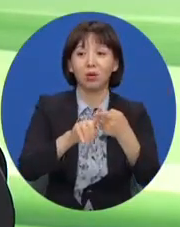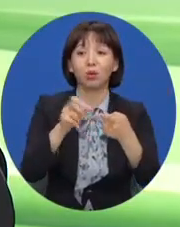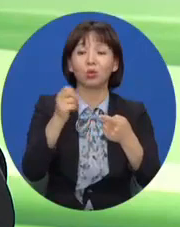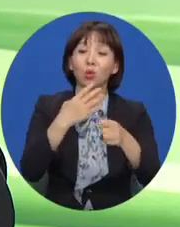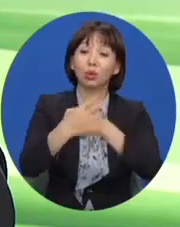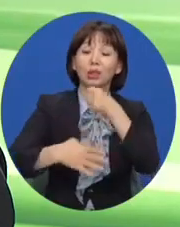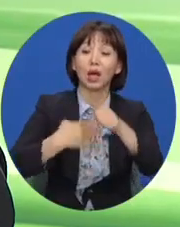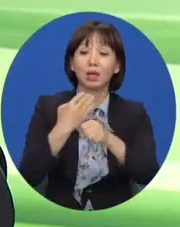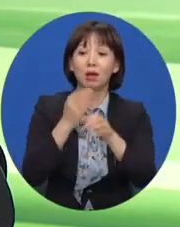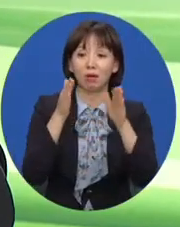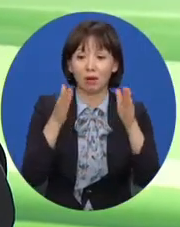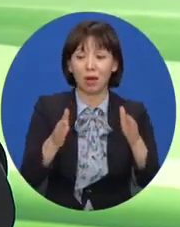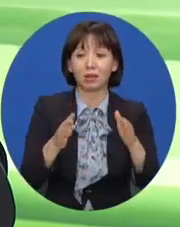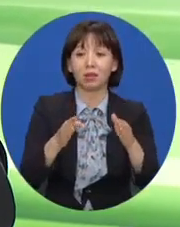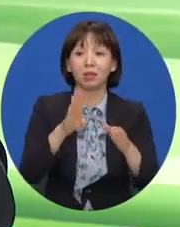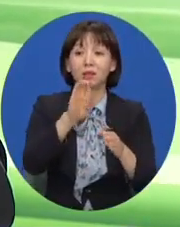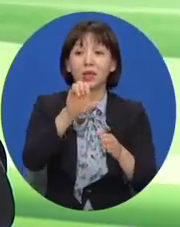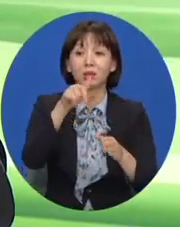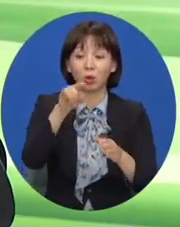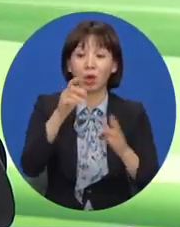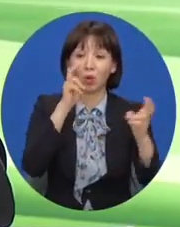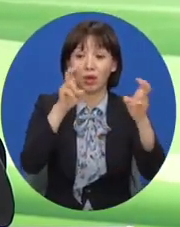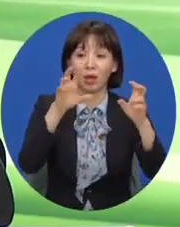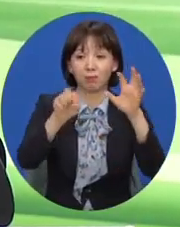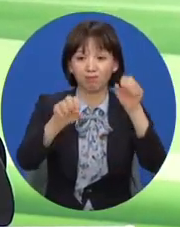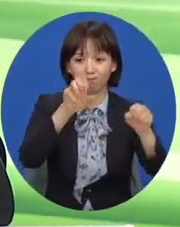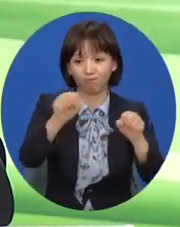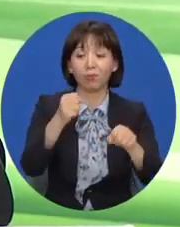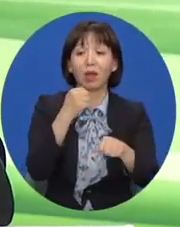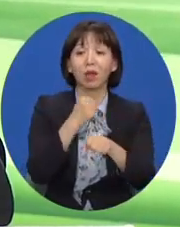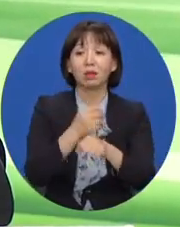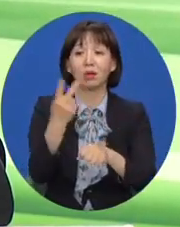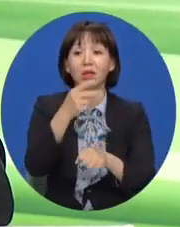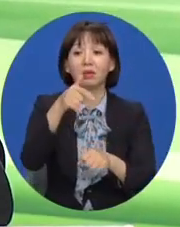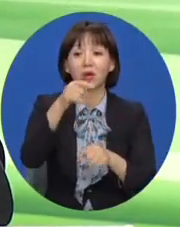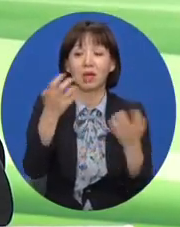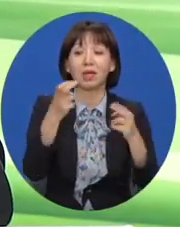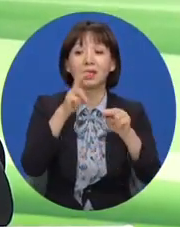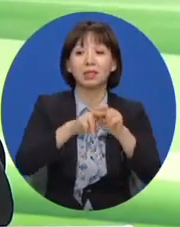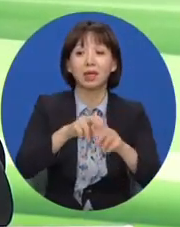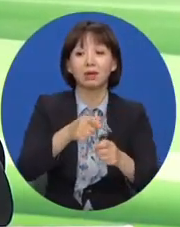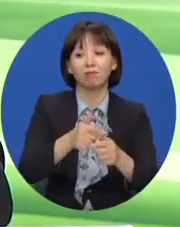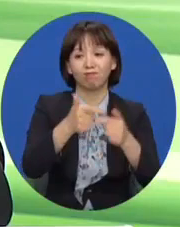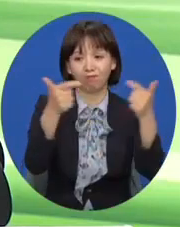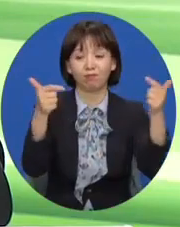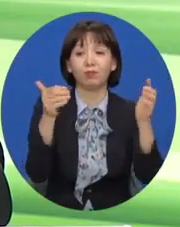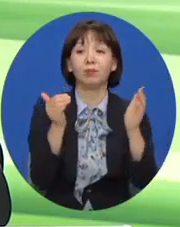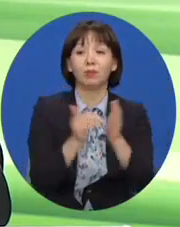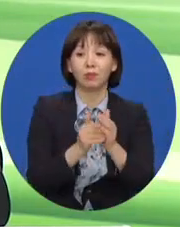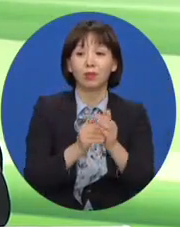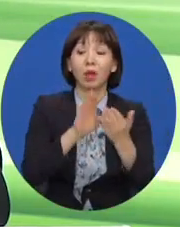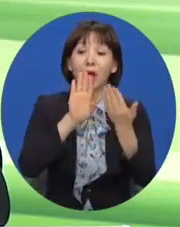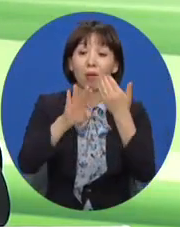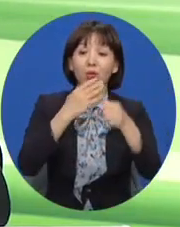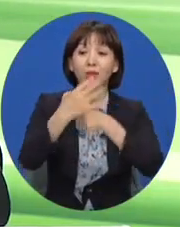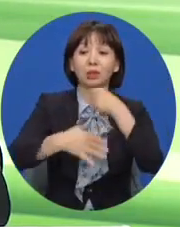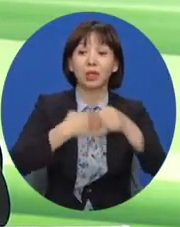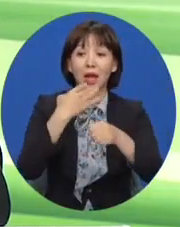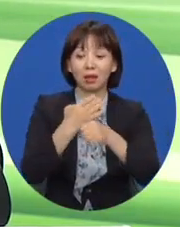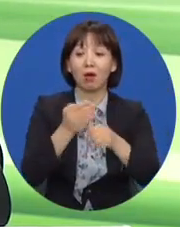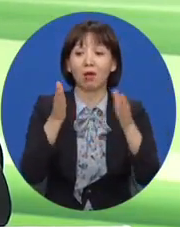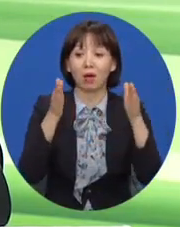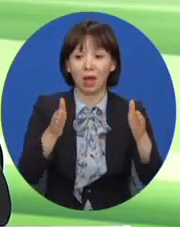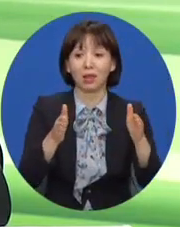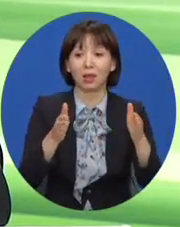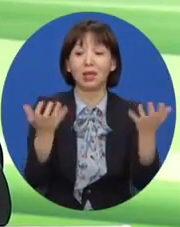4년 동안 45개 업체를 유치해서 2,000개의 일자리를 만들었습니다. 앞으로 4년 지금까지